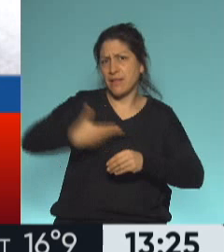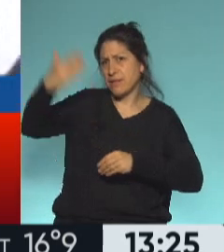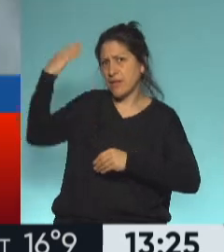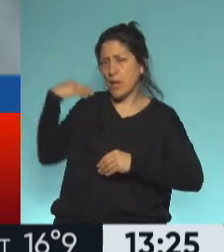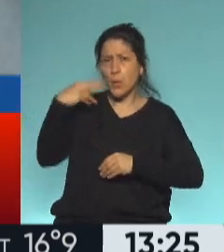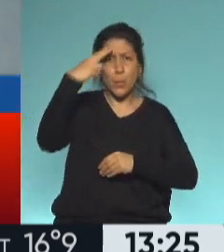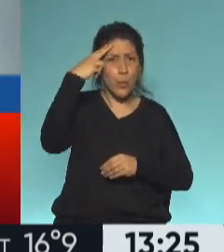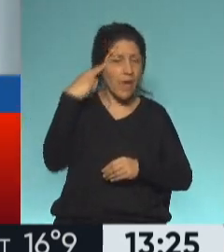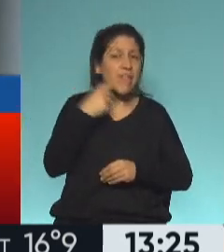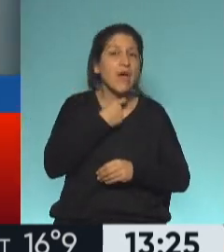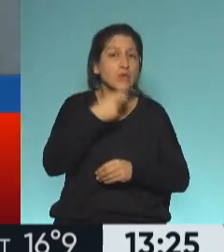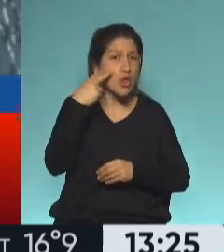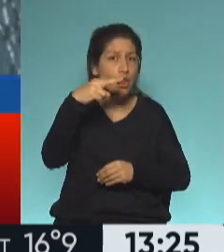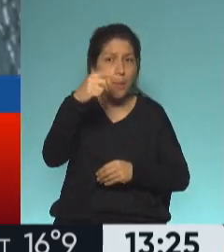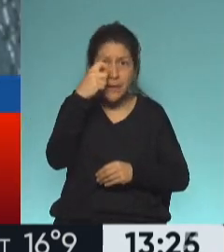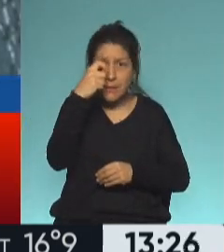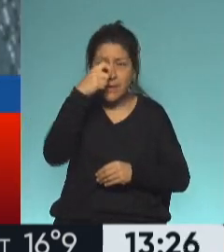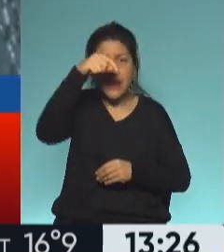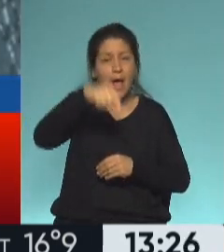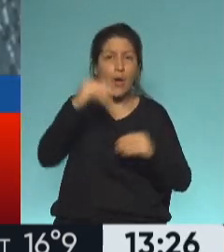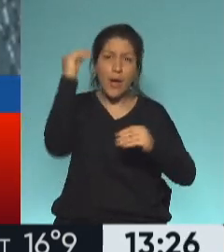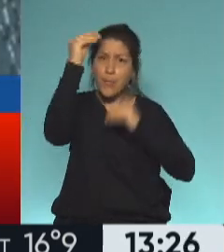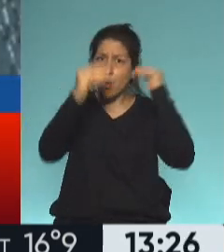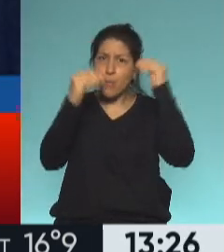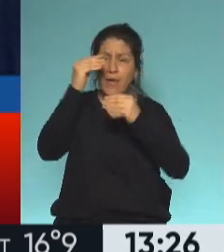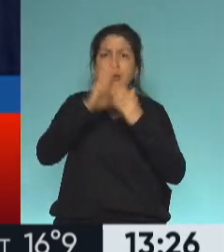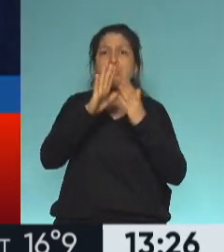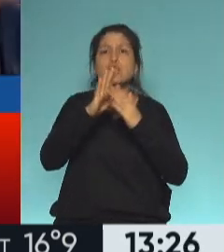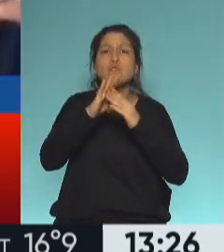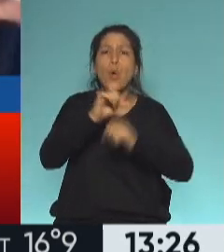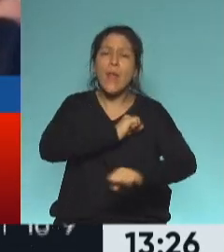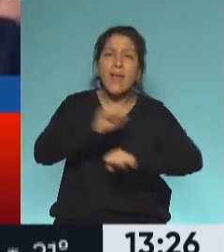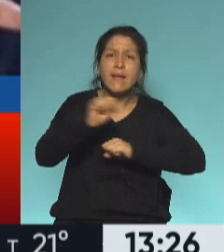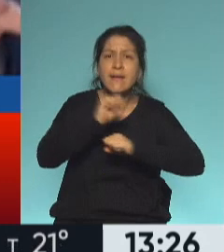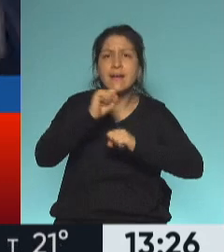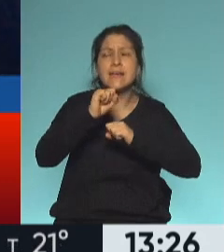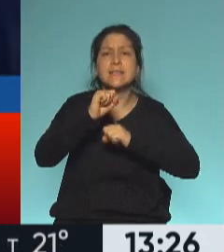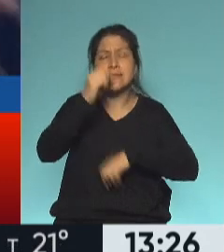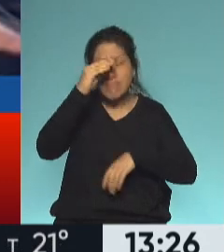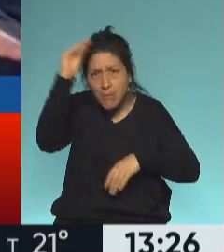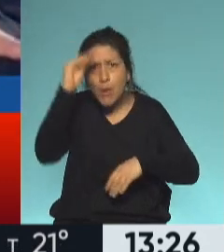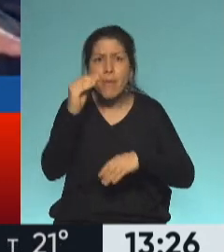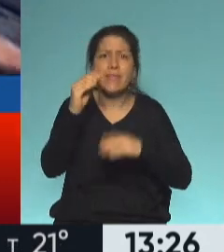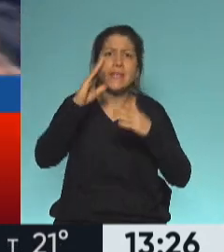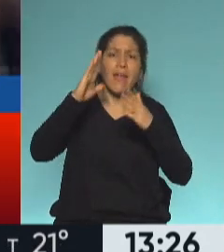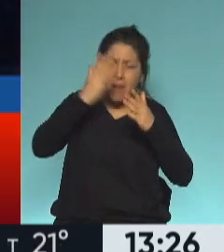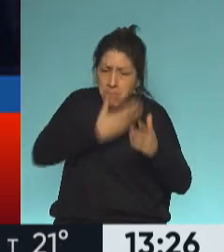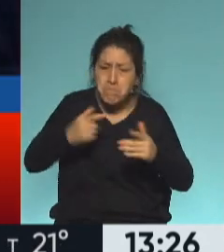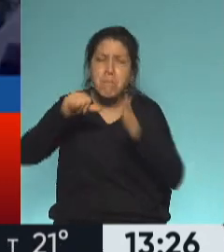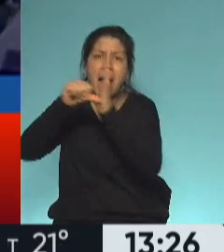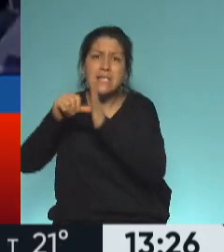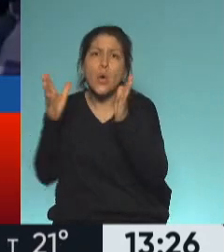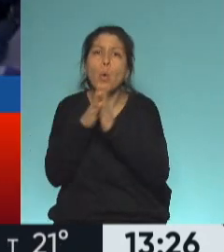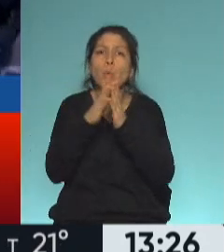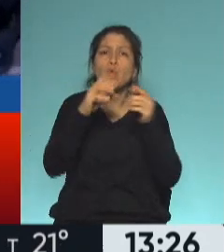de 2020 como para preocuparse por la crisis diplomática en curso entre su país y la Unión Europea. Я